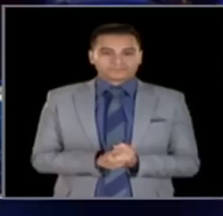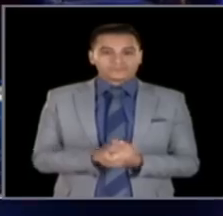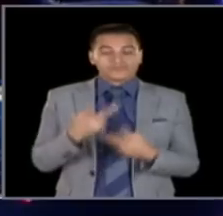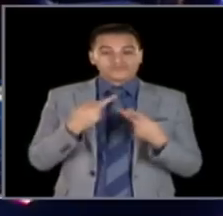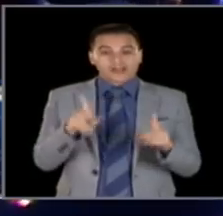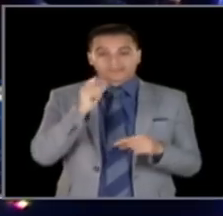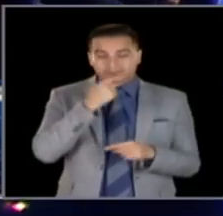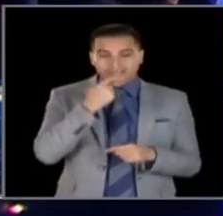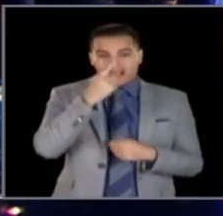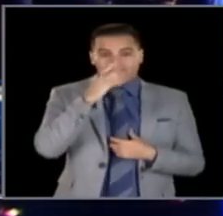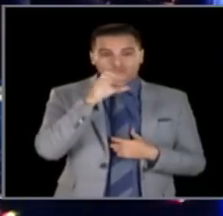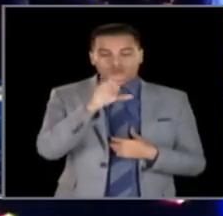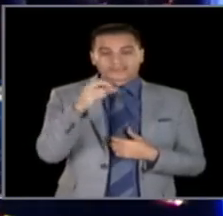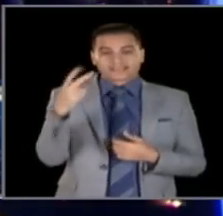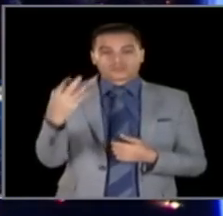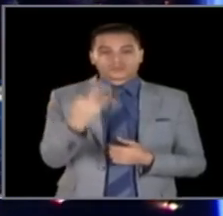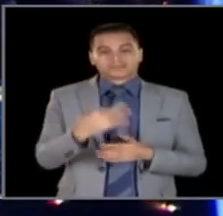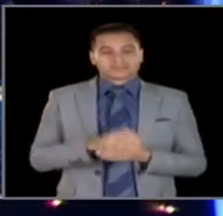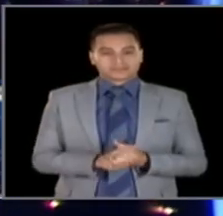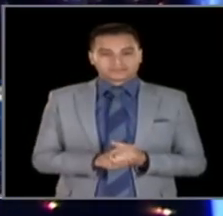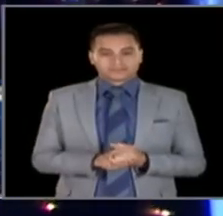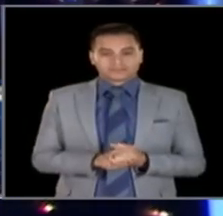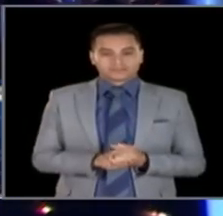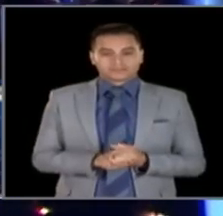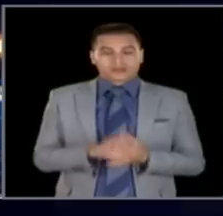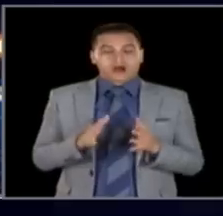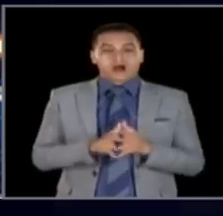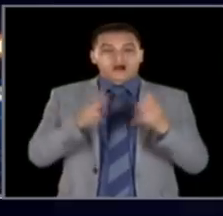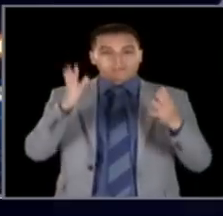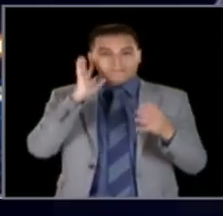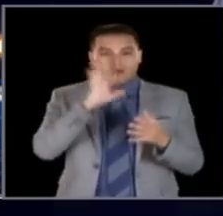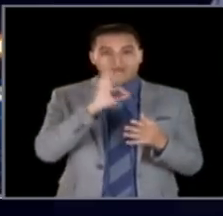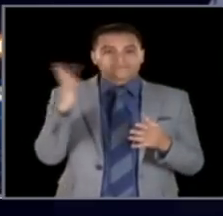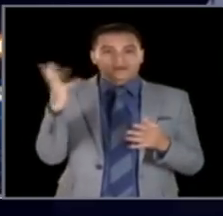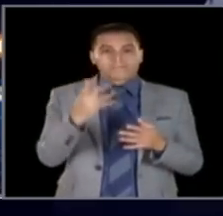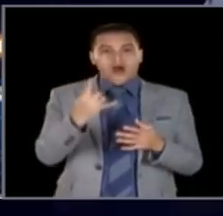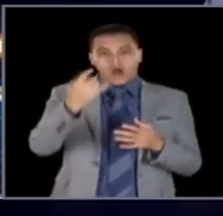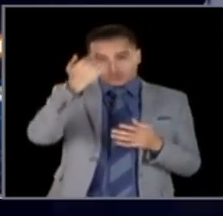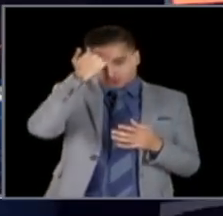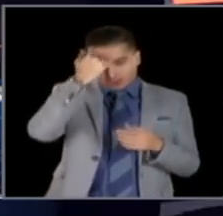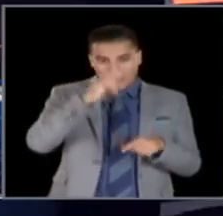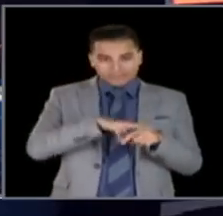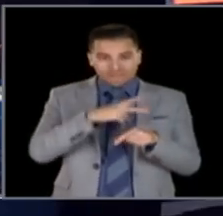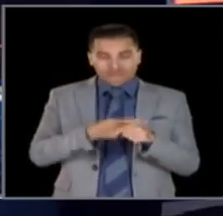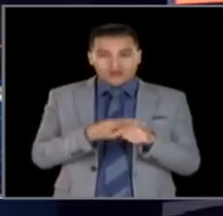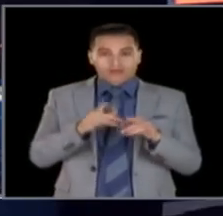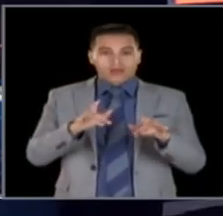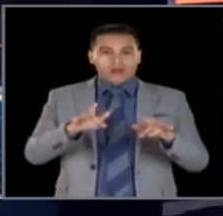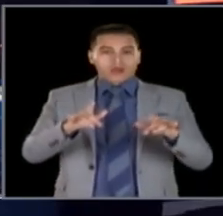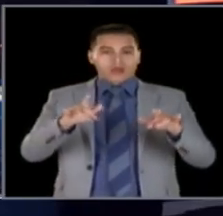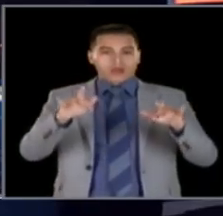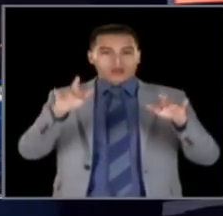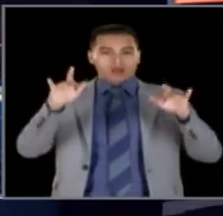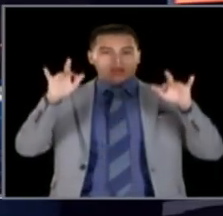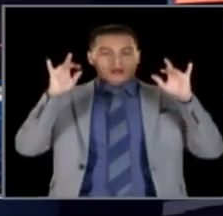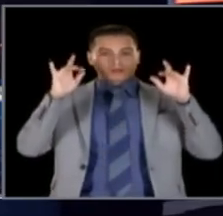تم افتتاحها 1932، أكتر من 10,000 متفرج،